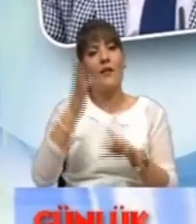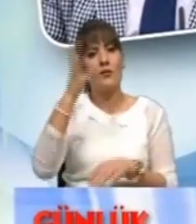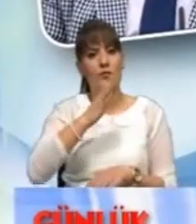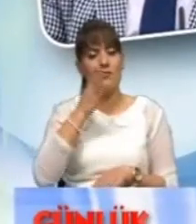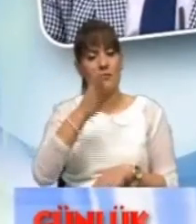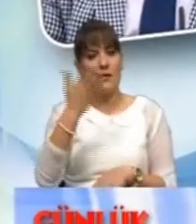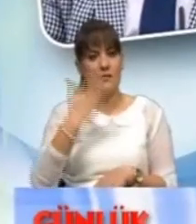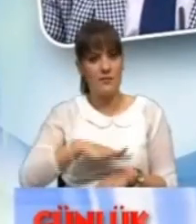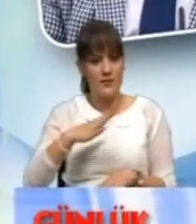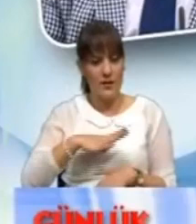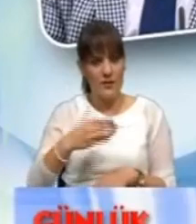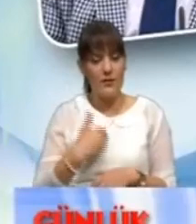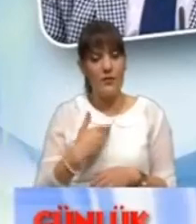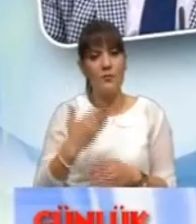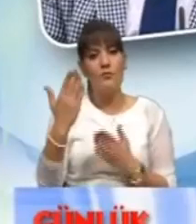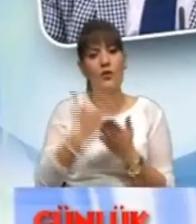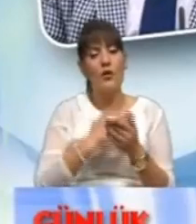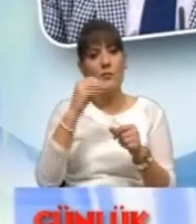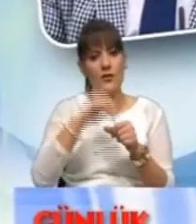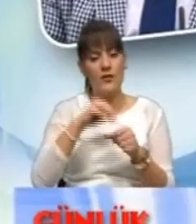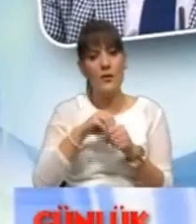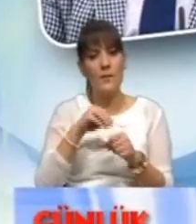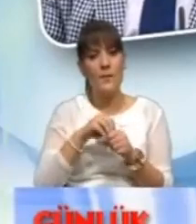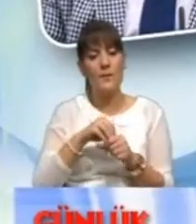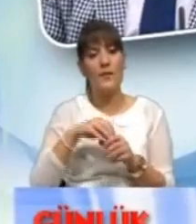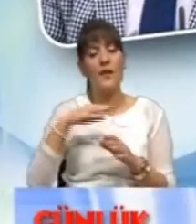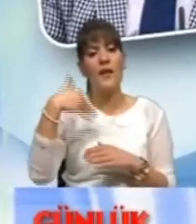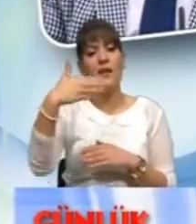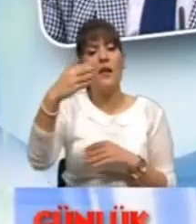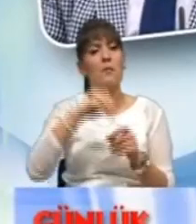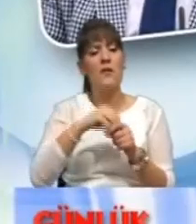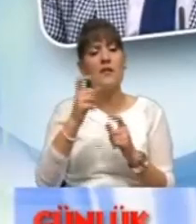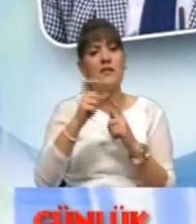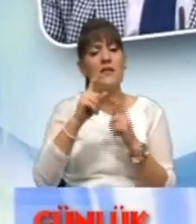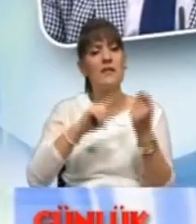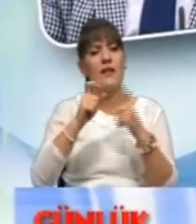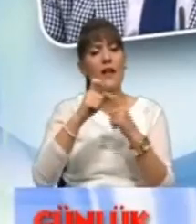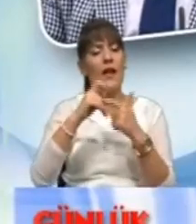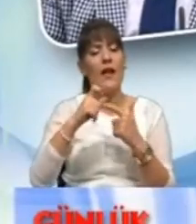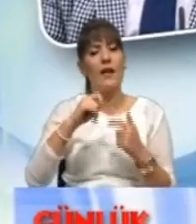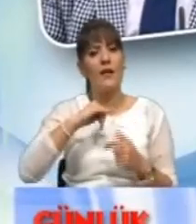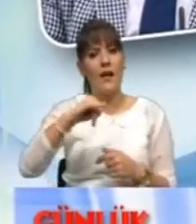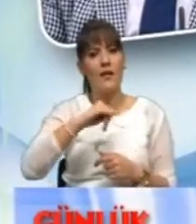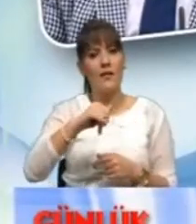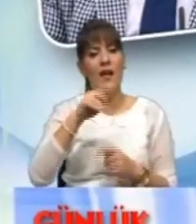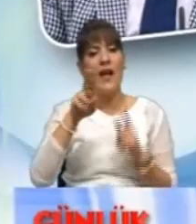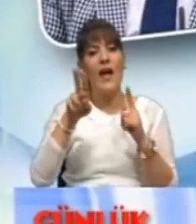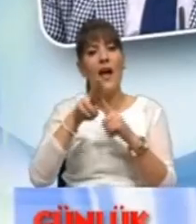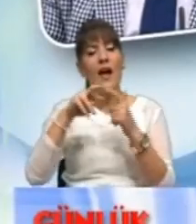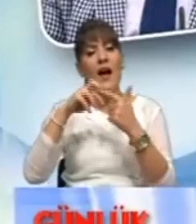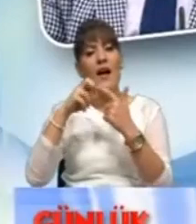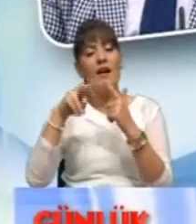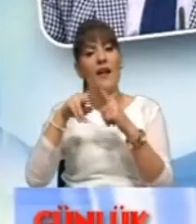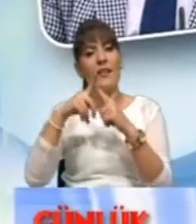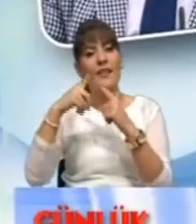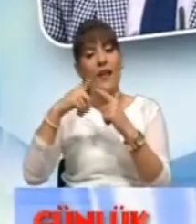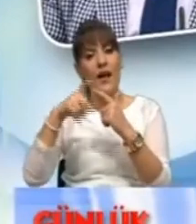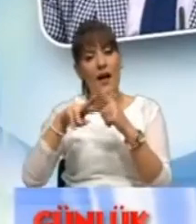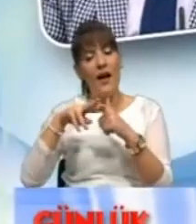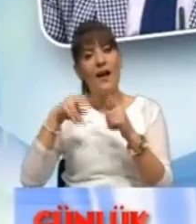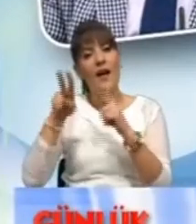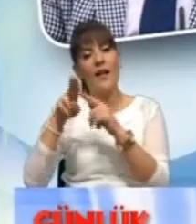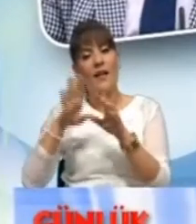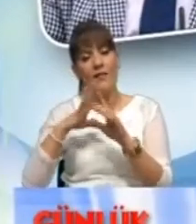katılalım istedik. Ve program içerisinde de işte ileride bir yerde Side yakınlarında işte karetta karetalar var, onları